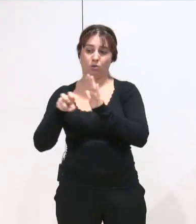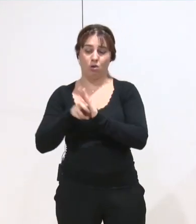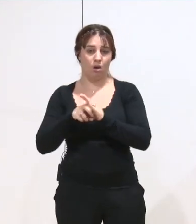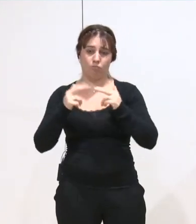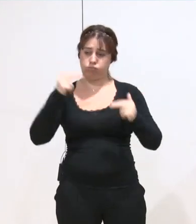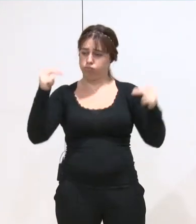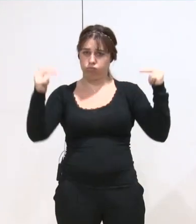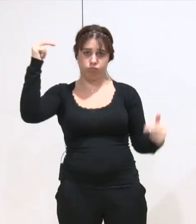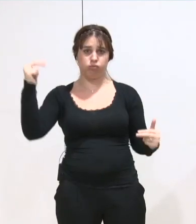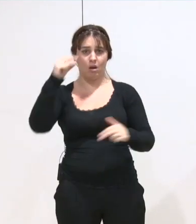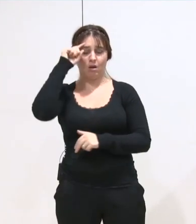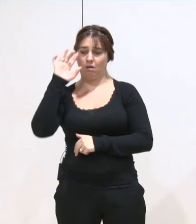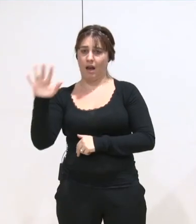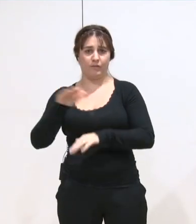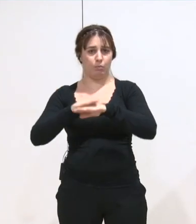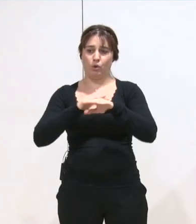opinions.